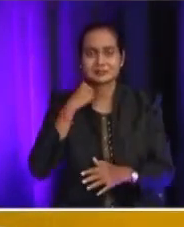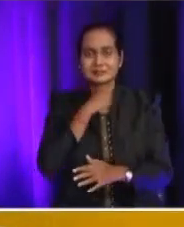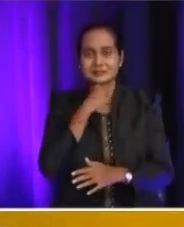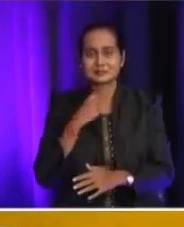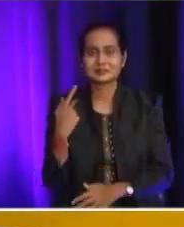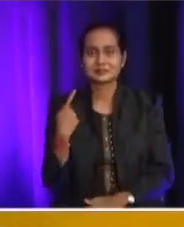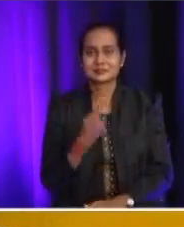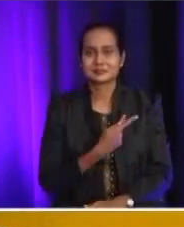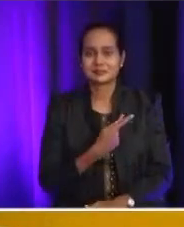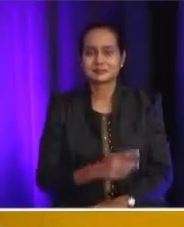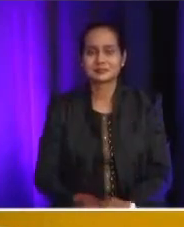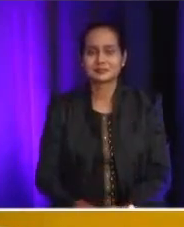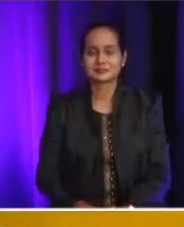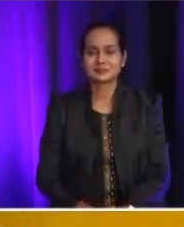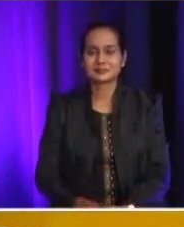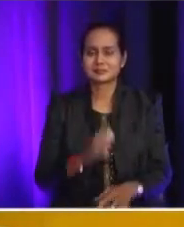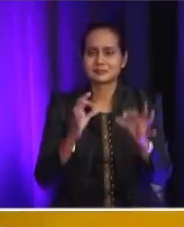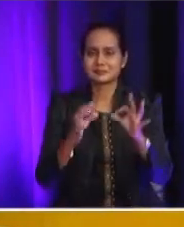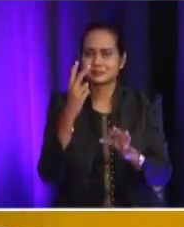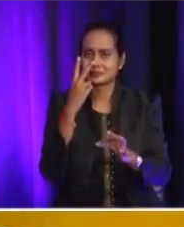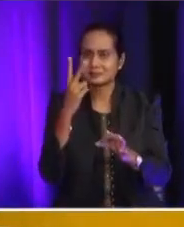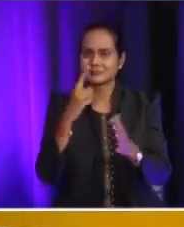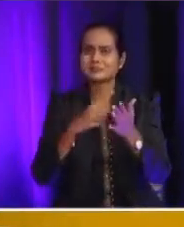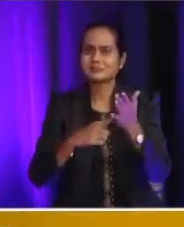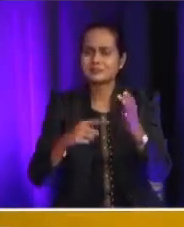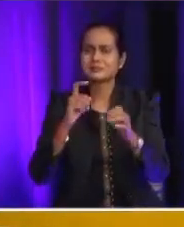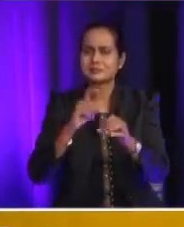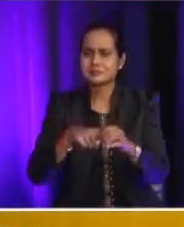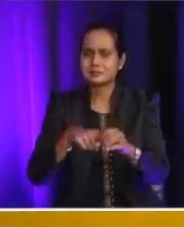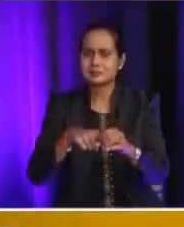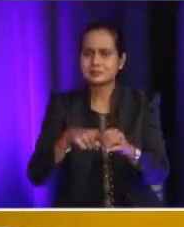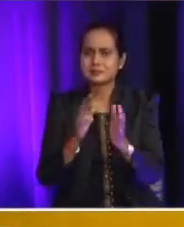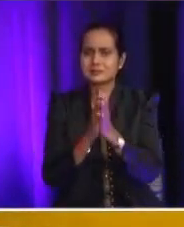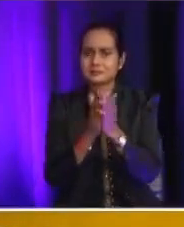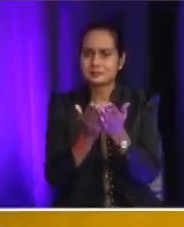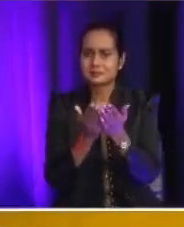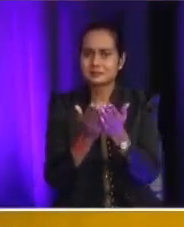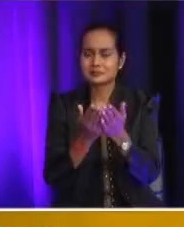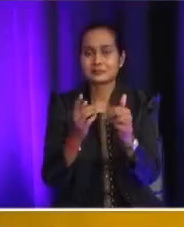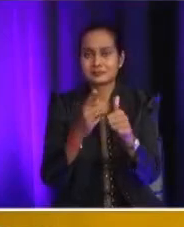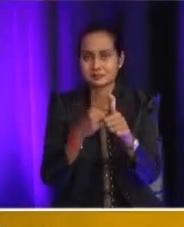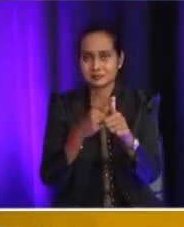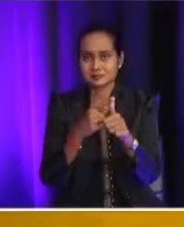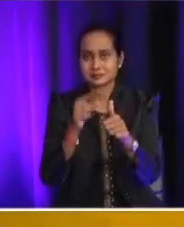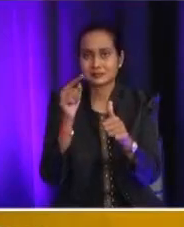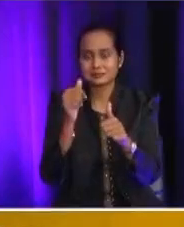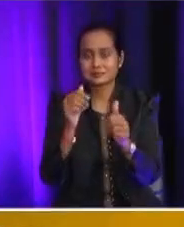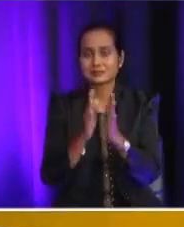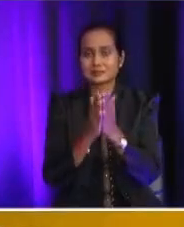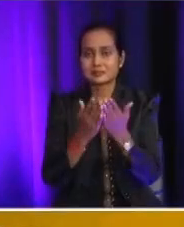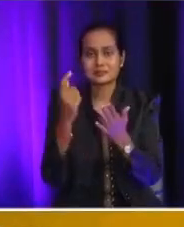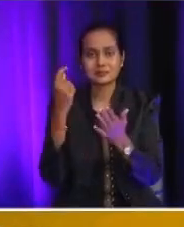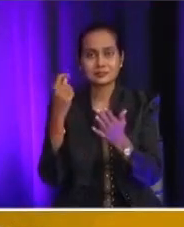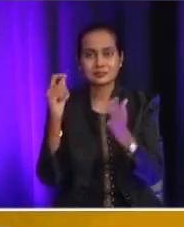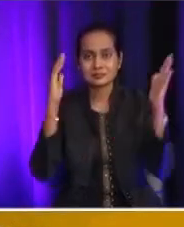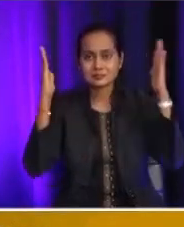Jadi kalau Akmal tengok apa kaitan buku ni ya, yang pertama memanglah ini buku teks Bahasa Melayu